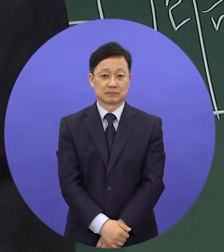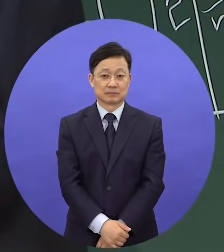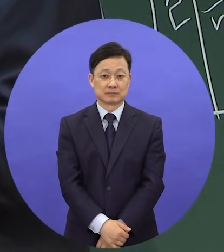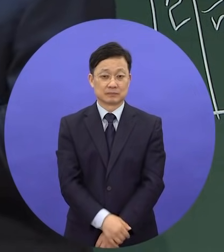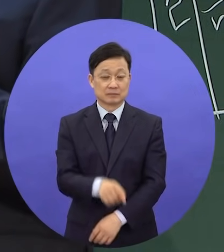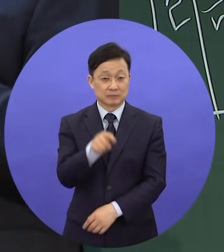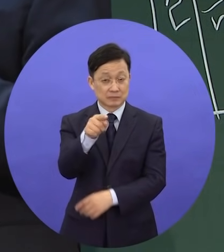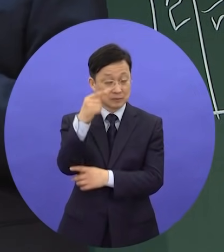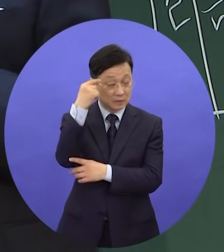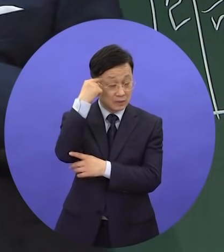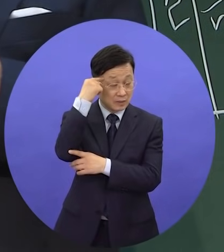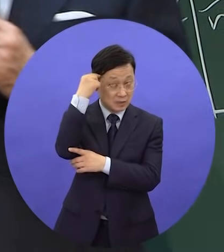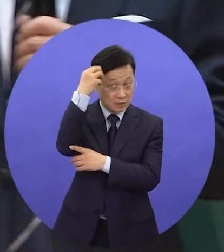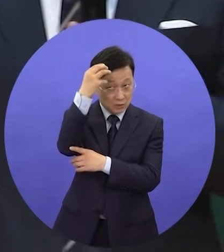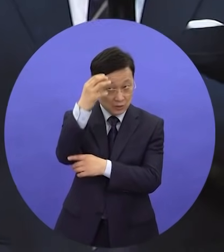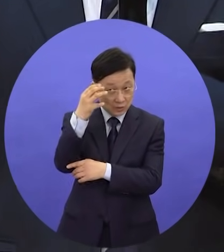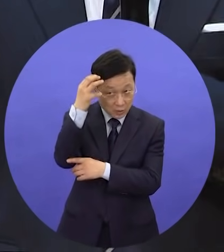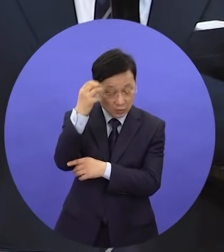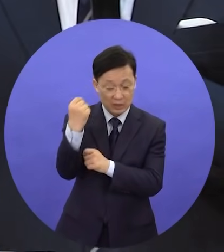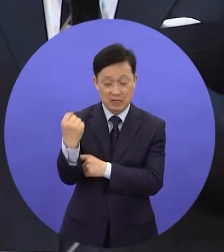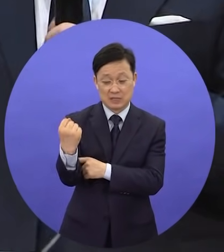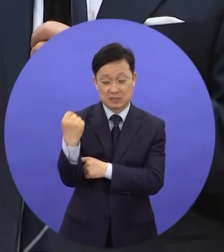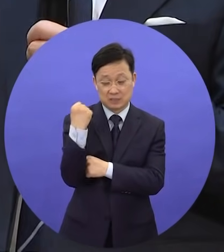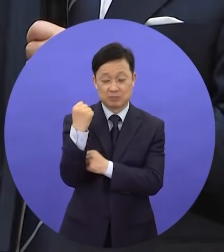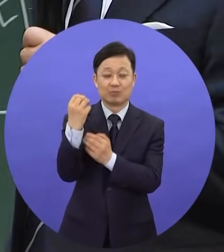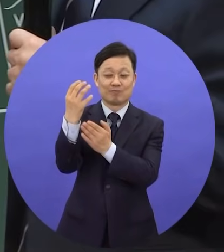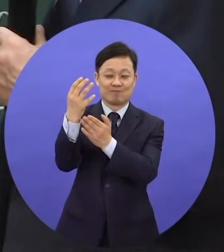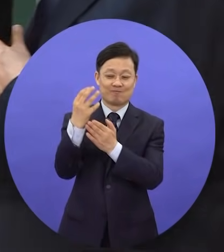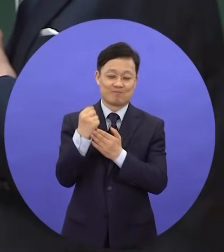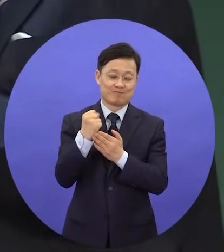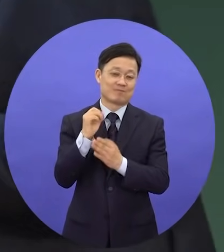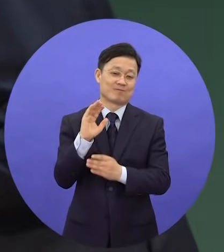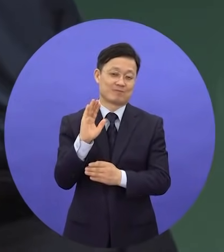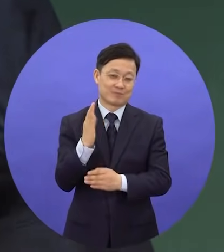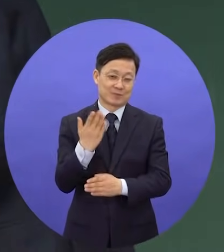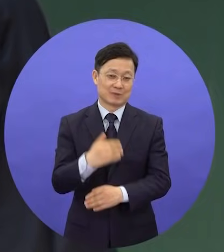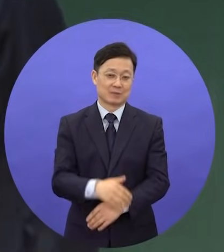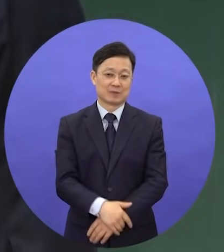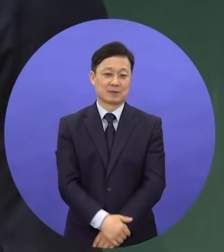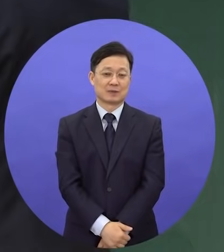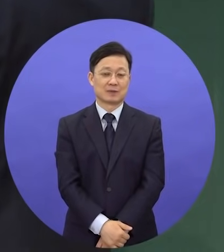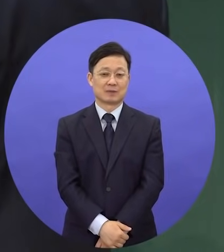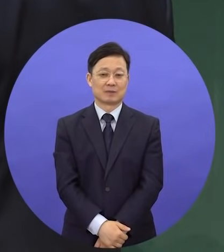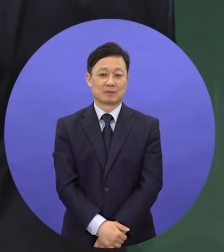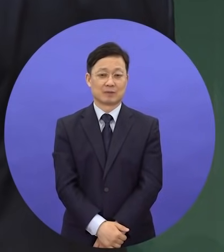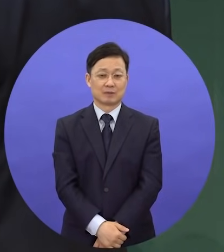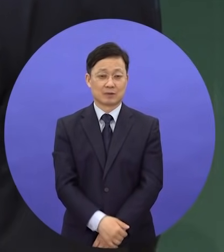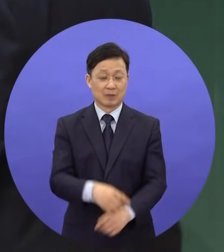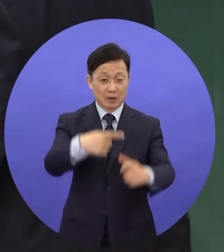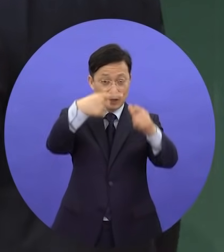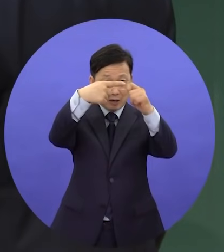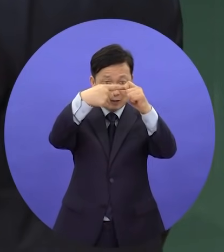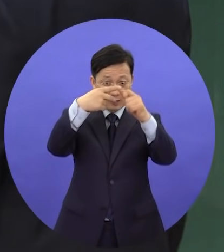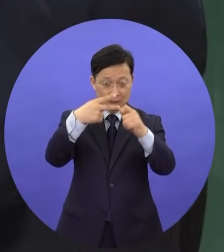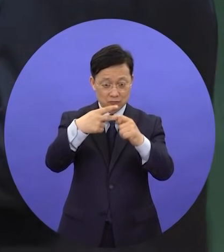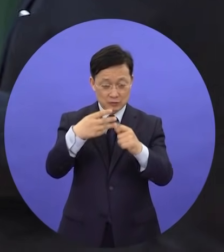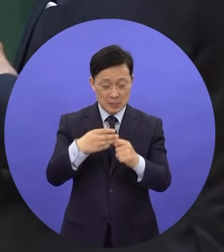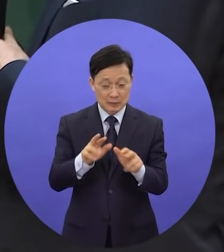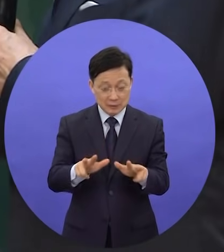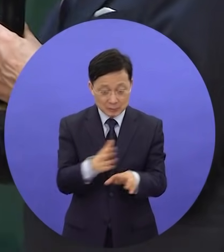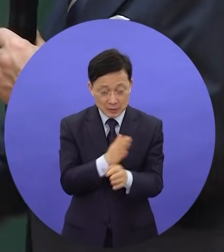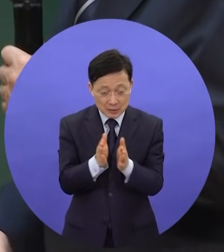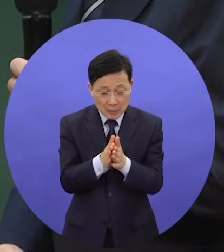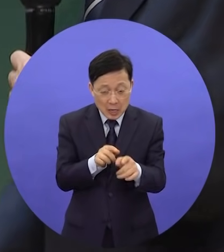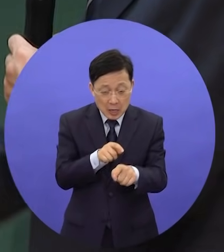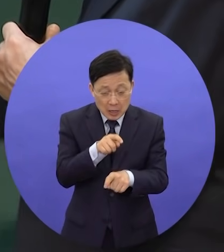내 영혼이 힘을 얻게 되는 거죠. Your soul is strengthened. 이러면 저절로 나기 시작합니다. Then naturally it'll rise on